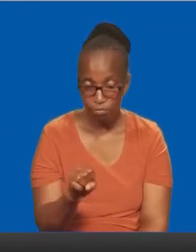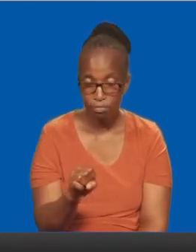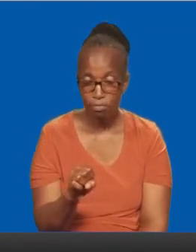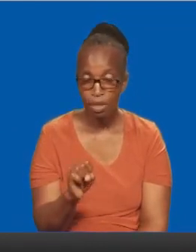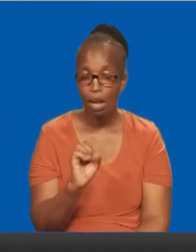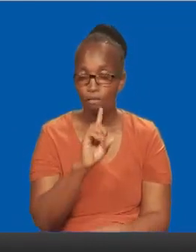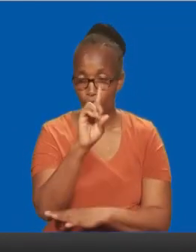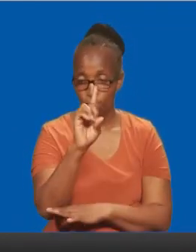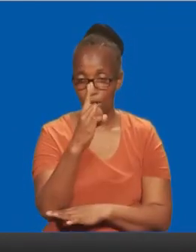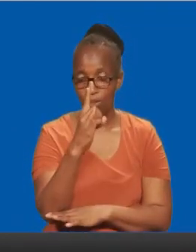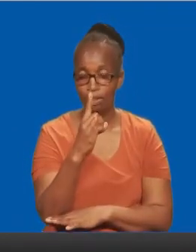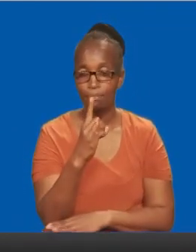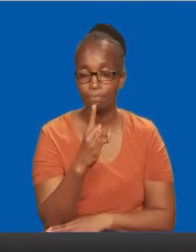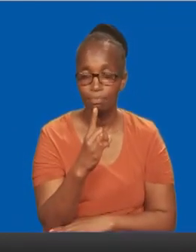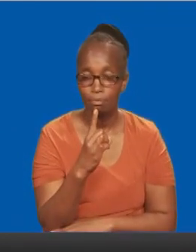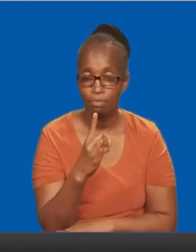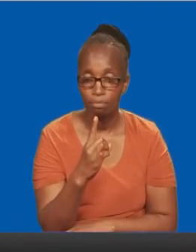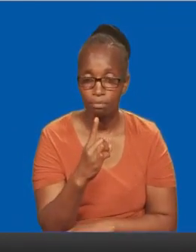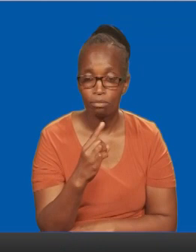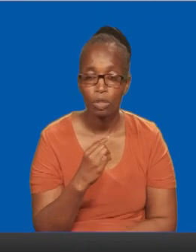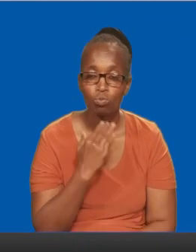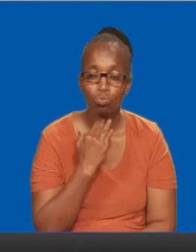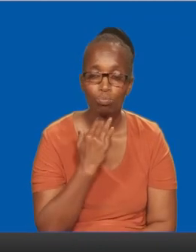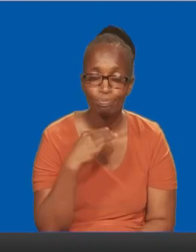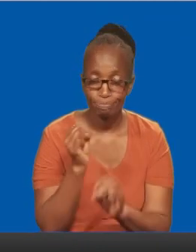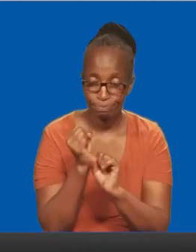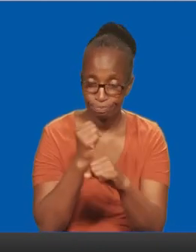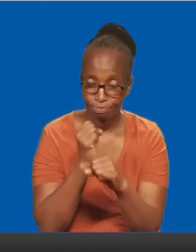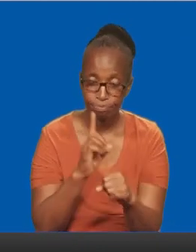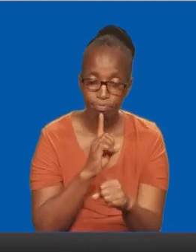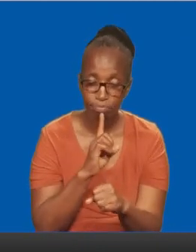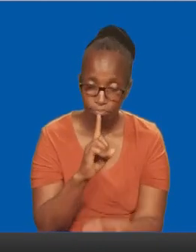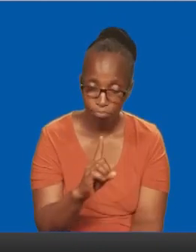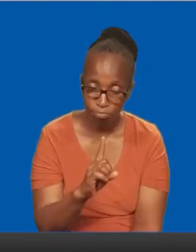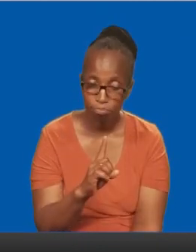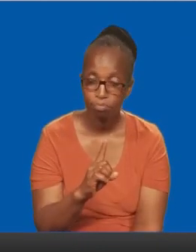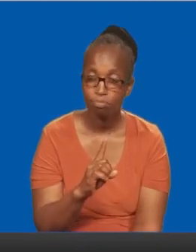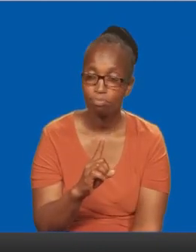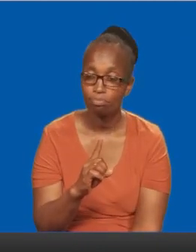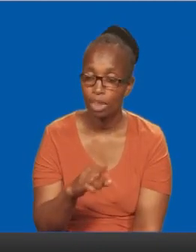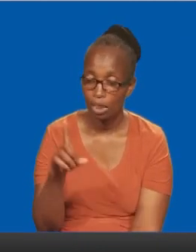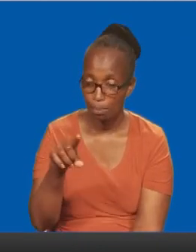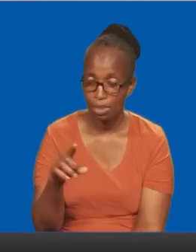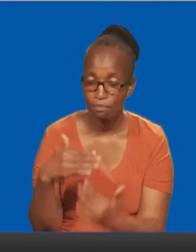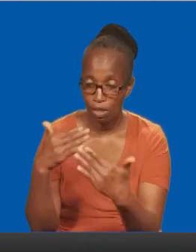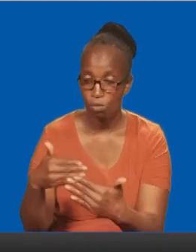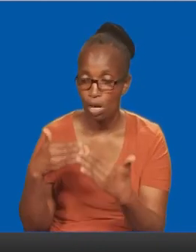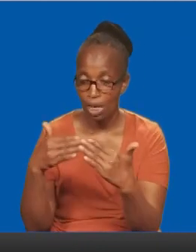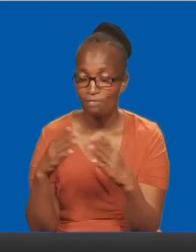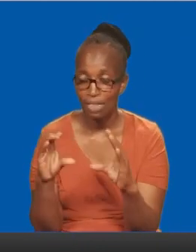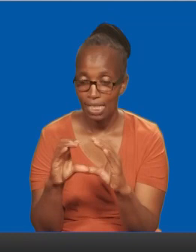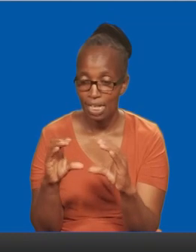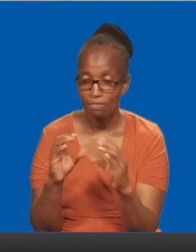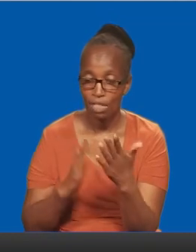to do with our cooperatives? First of all, is to ensure that